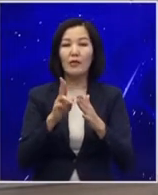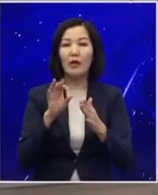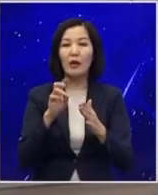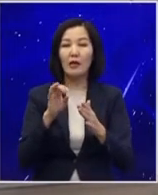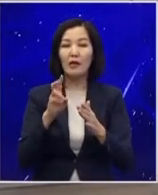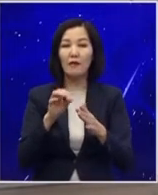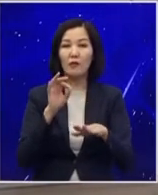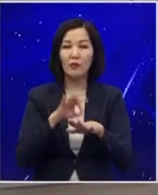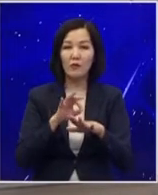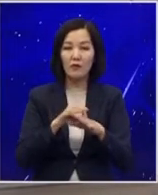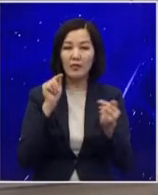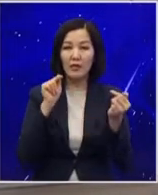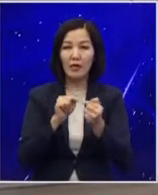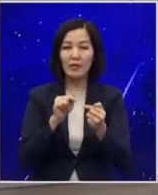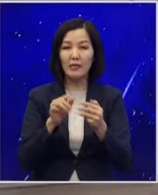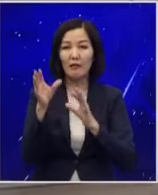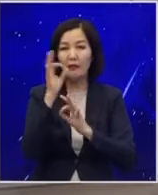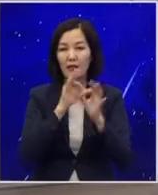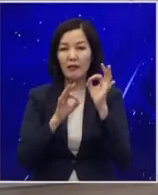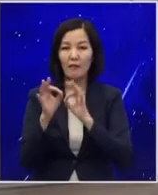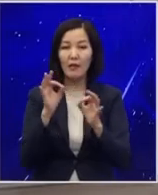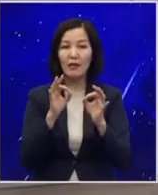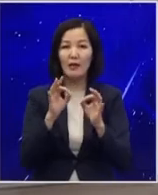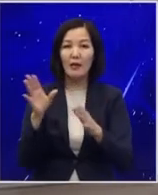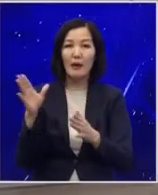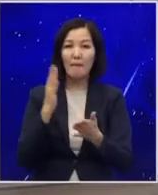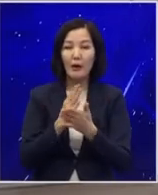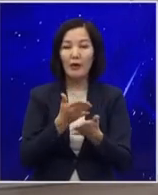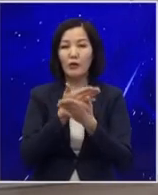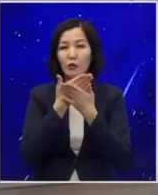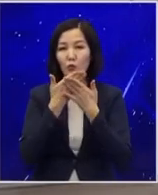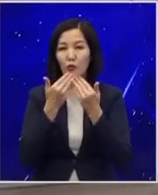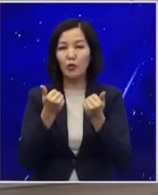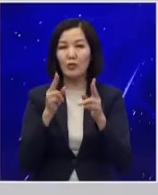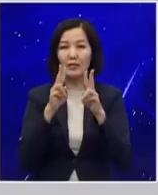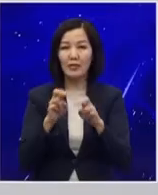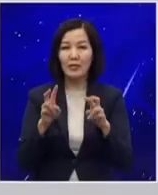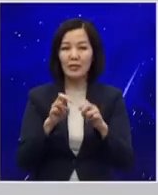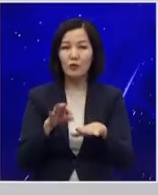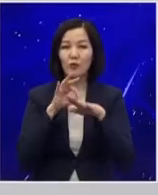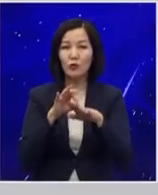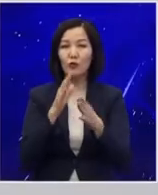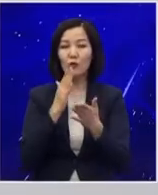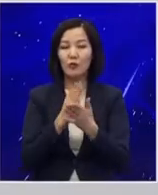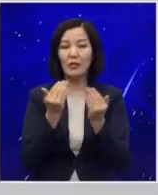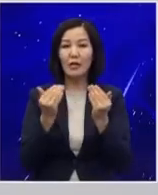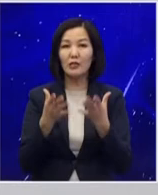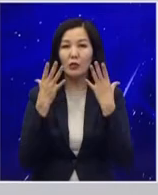коронавирустік инфекция қарсы дәрі-дәрмектердің бары жоқтығын мониторинг жүргізу барысындамыз. Қазіргі